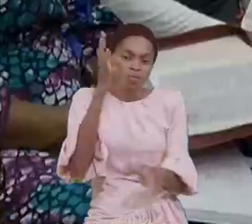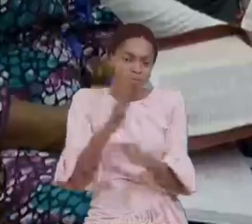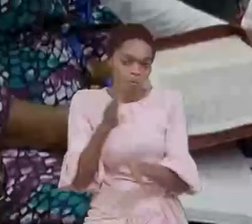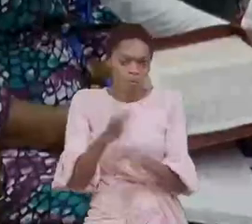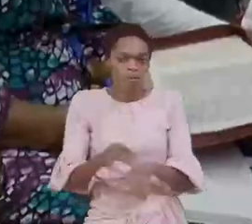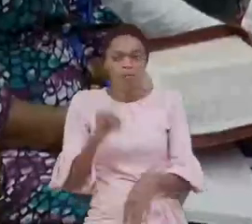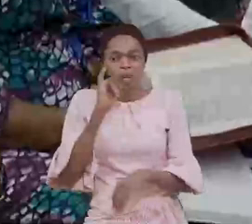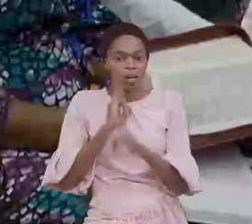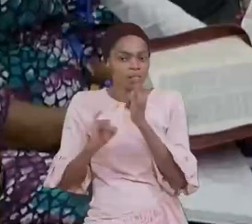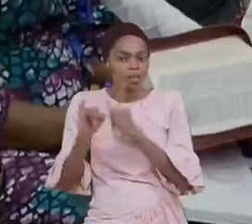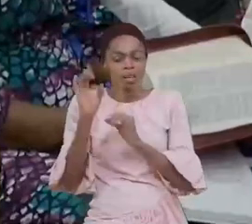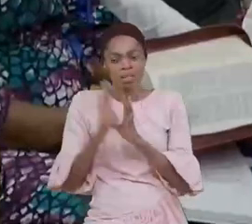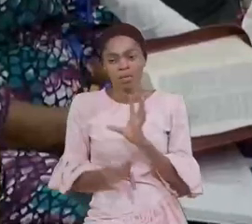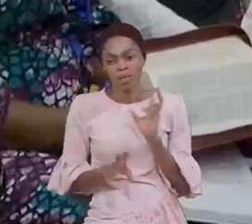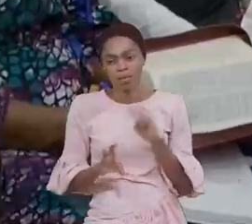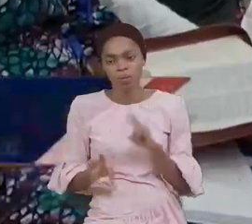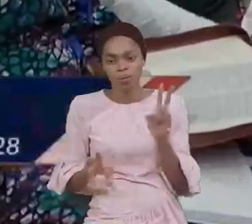vais à